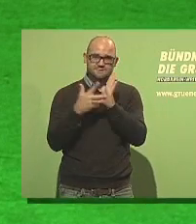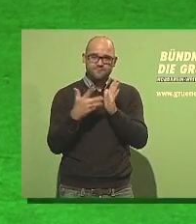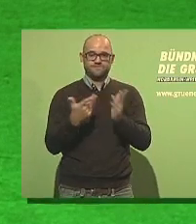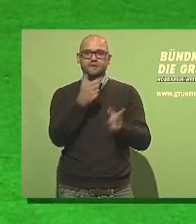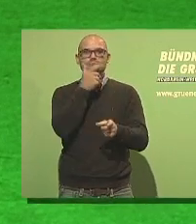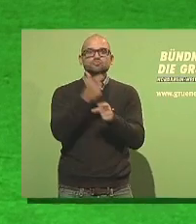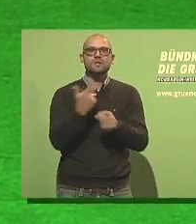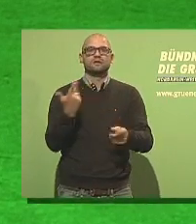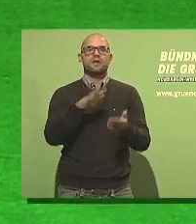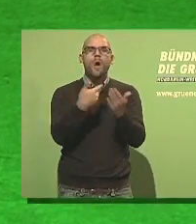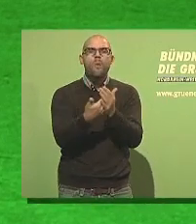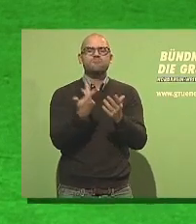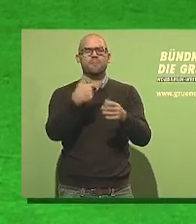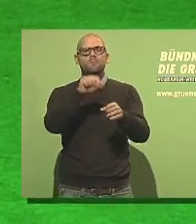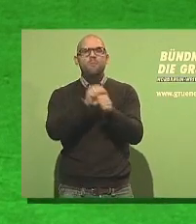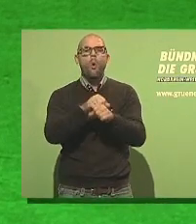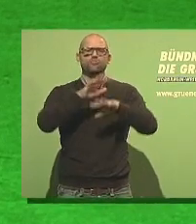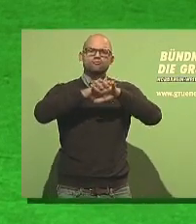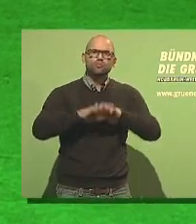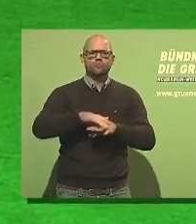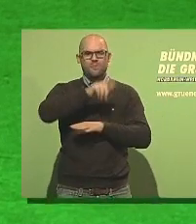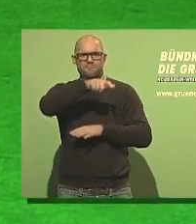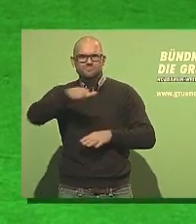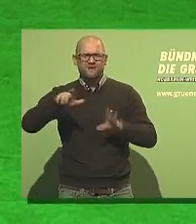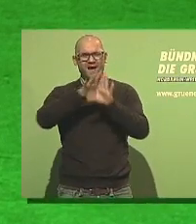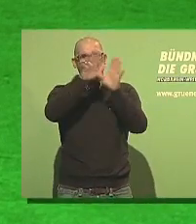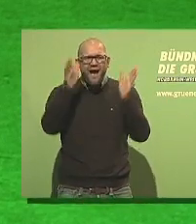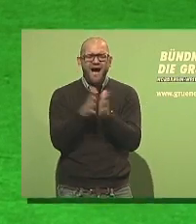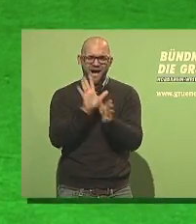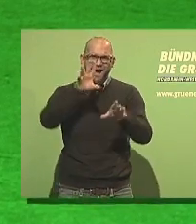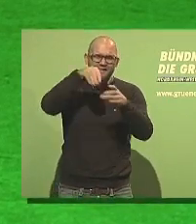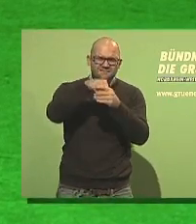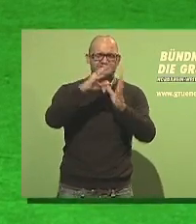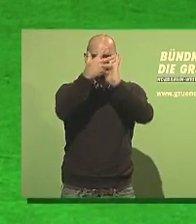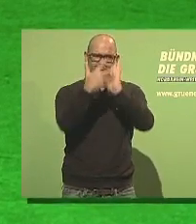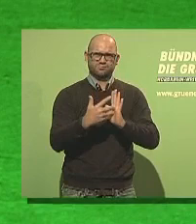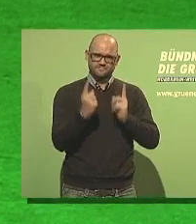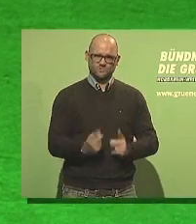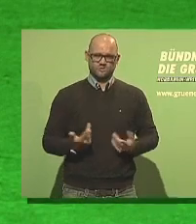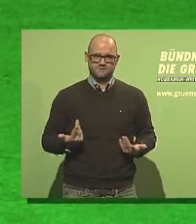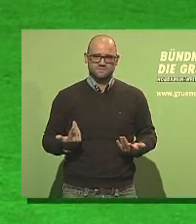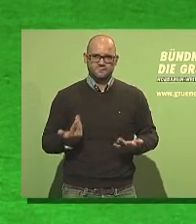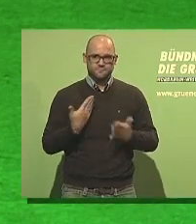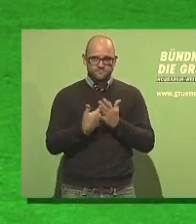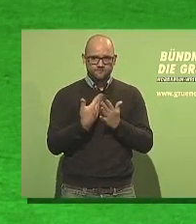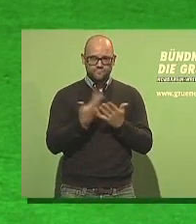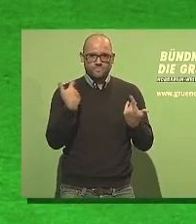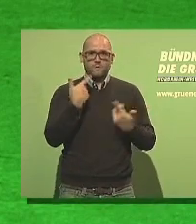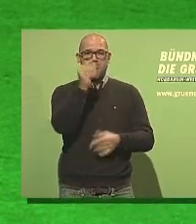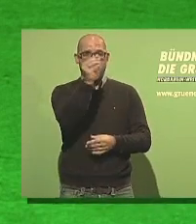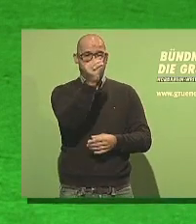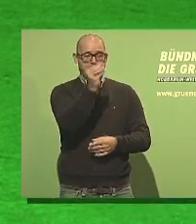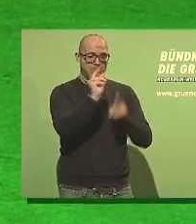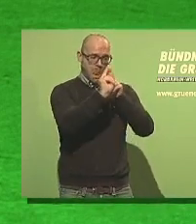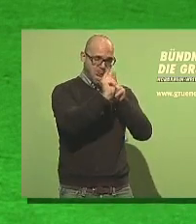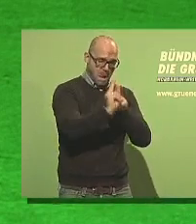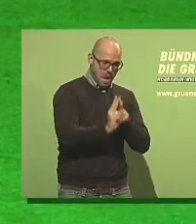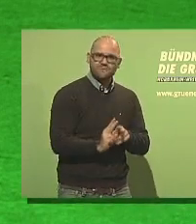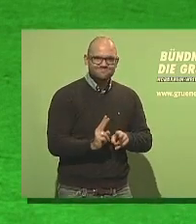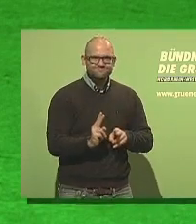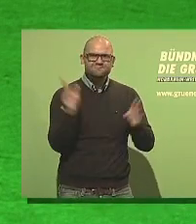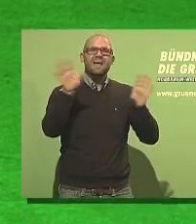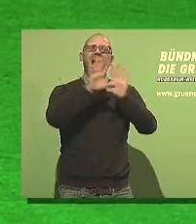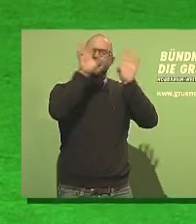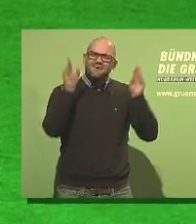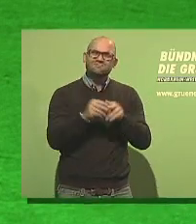Aufgaben, Behördenstrukturen und Personal gehören allesamt auf den Prüfstand. Und hier geht es nicht um kleine kosmetische Korrekturen, sondern um